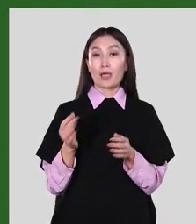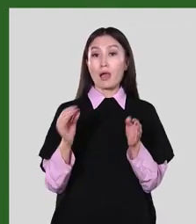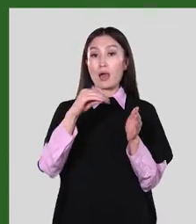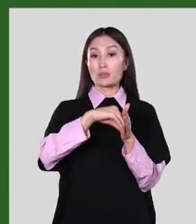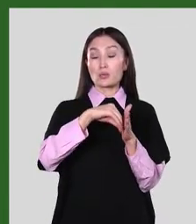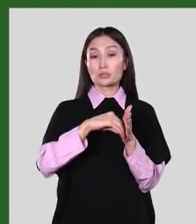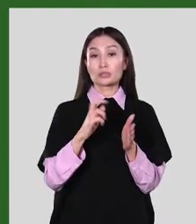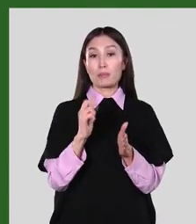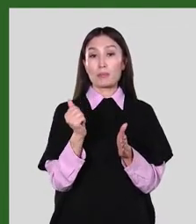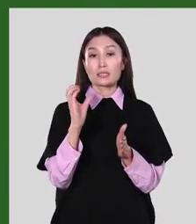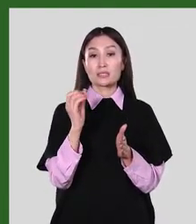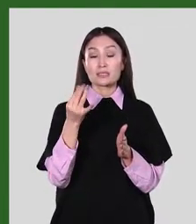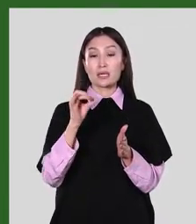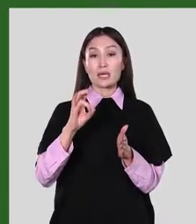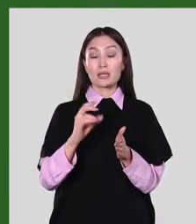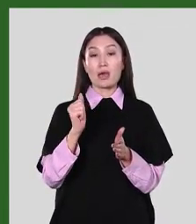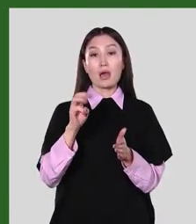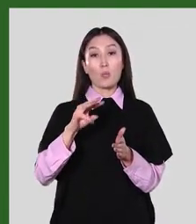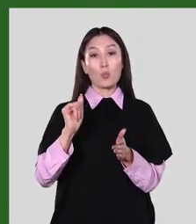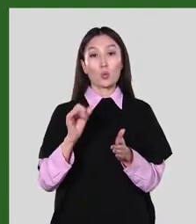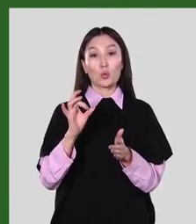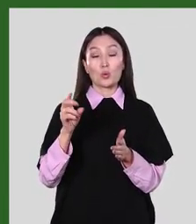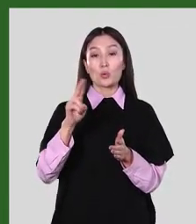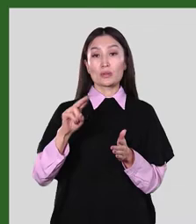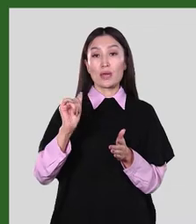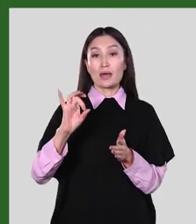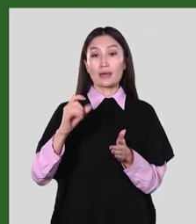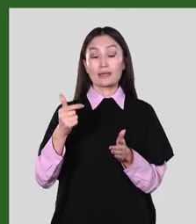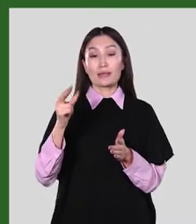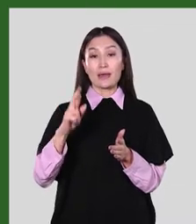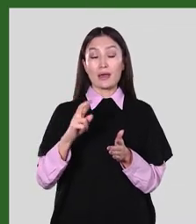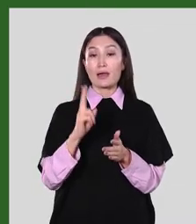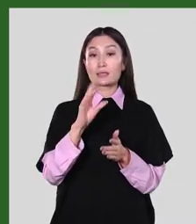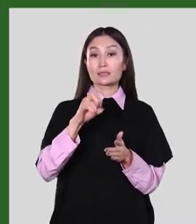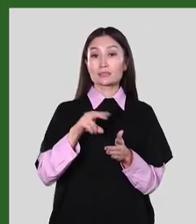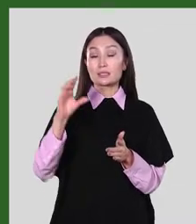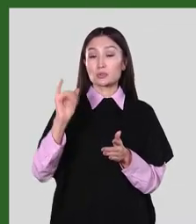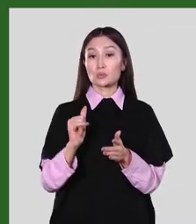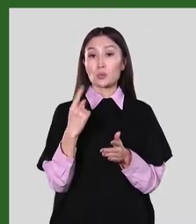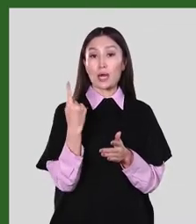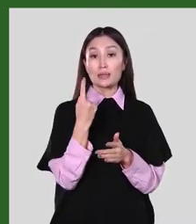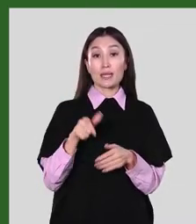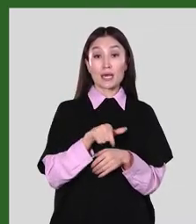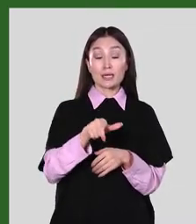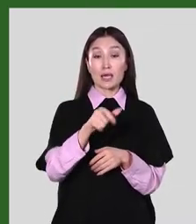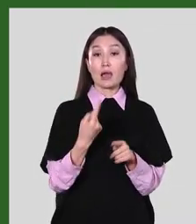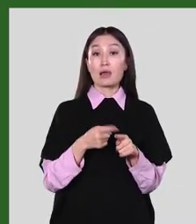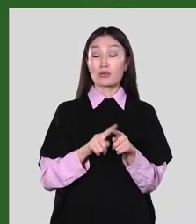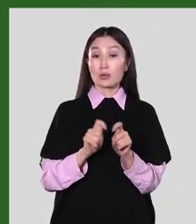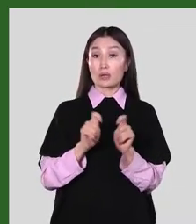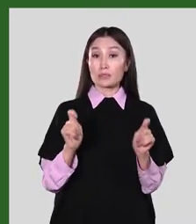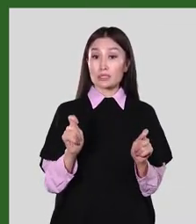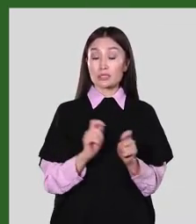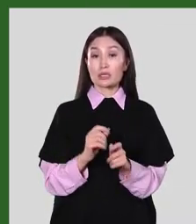бассейну реки амударья река казусу одна из рек образующих